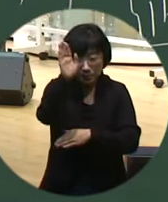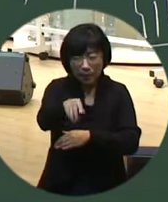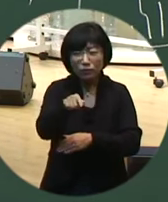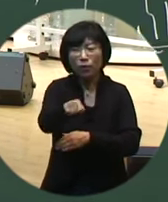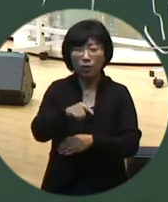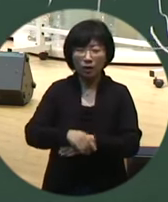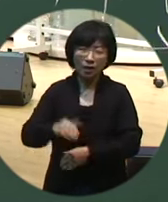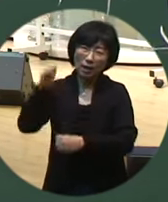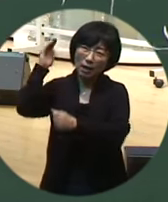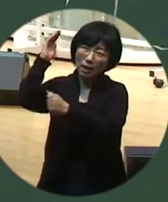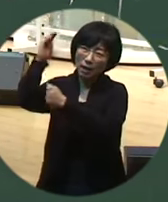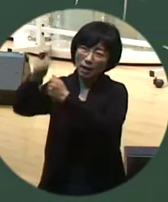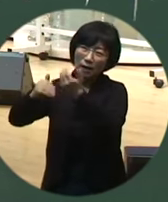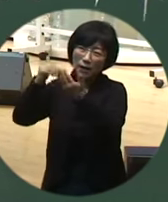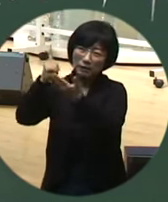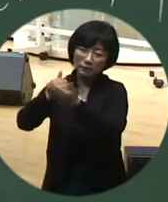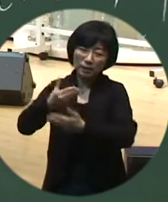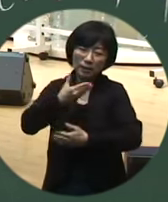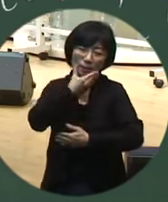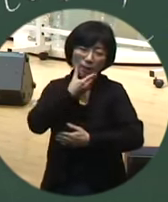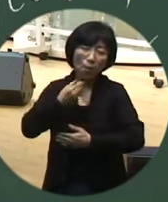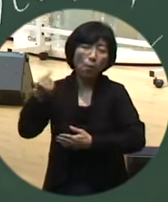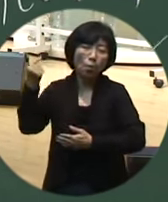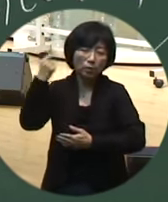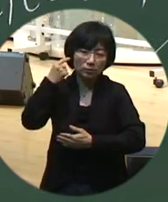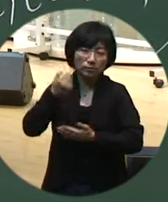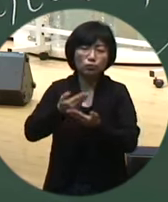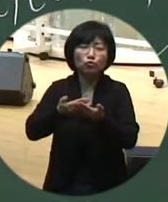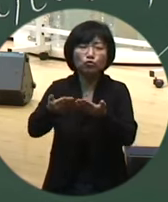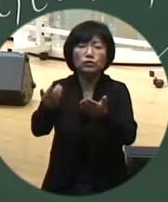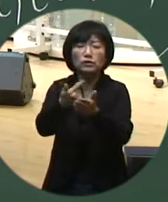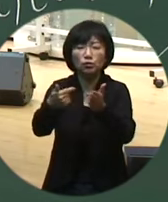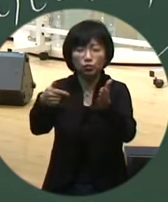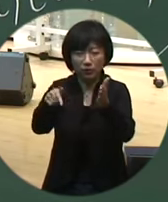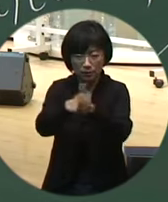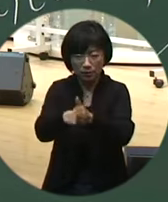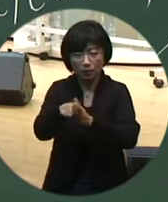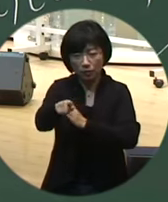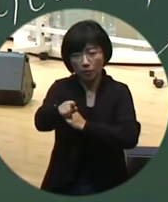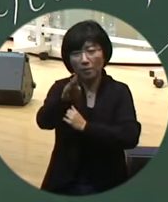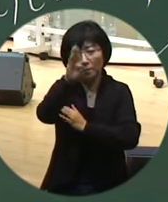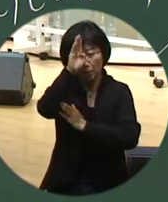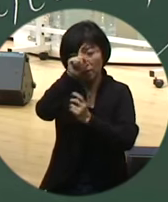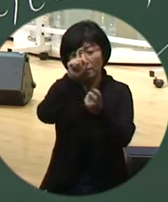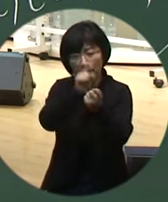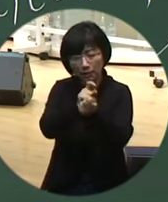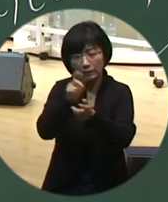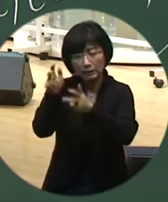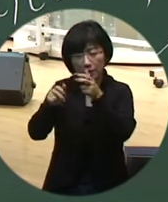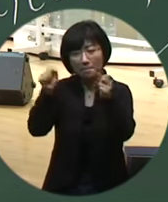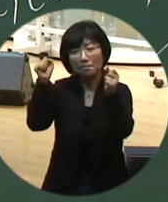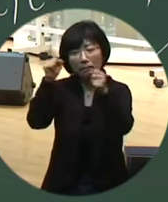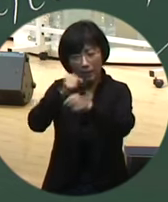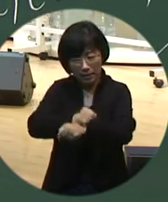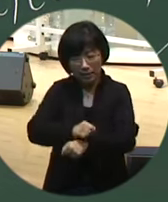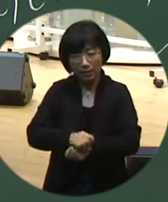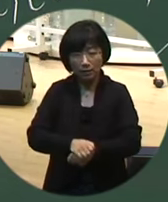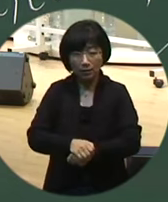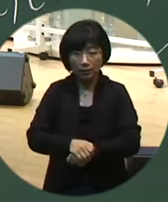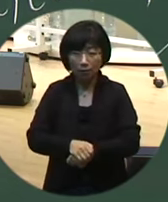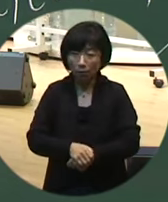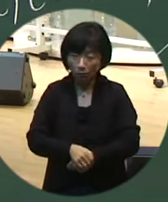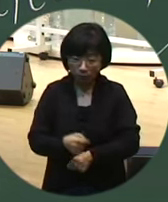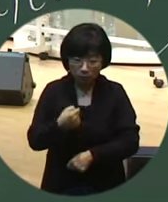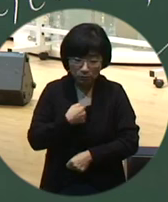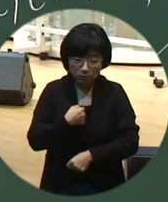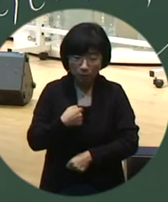the gospel. 그럼 그 문제 해결되고 안 되고 상관이 없죠. Then it doesn't matter whether that problem is solved or not. 근데 왜 내가 복음 받으면 저 문제